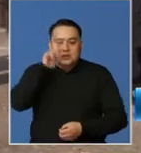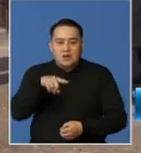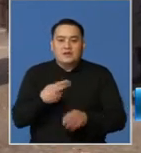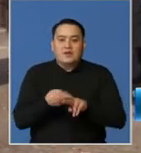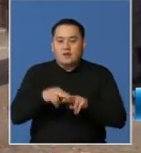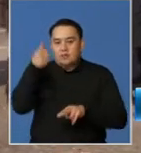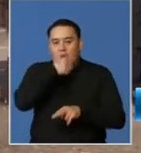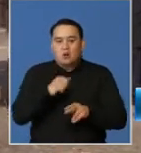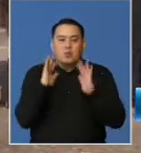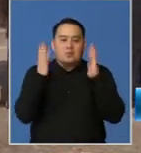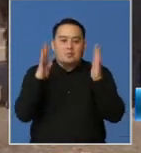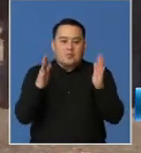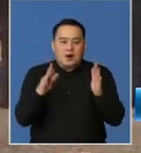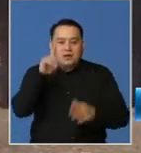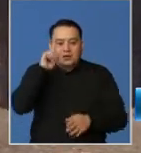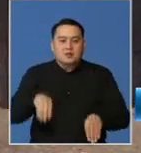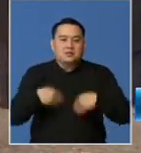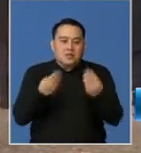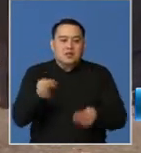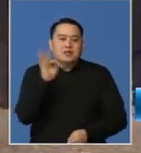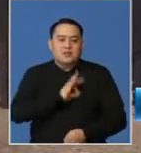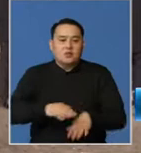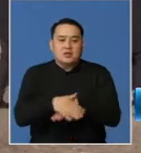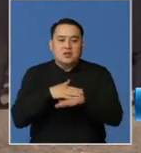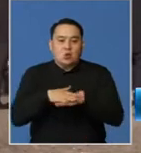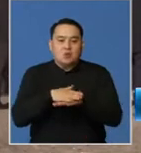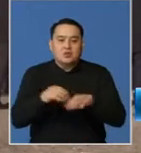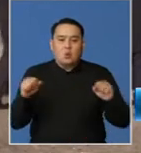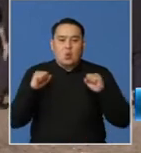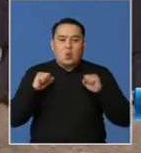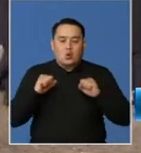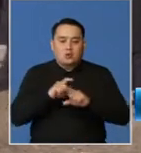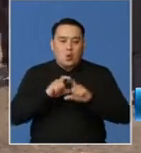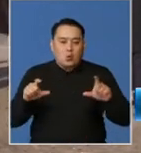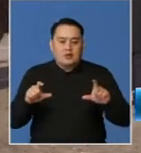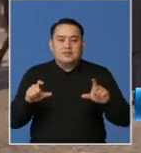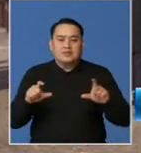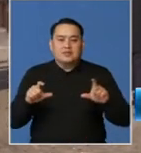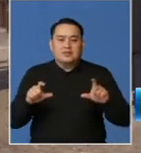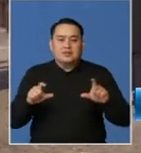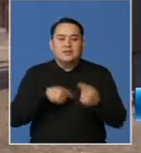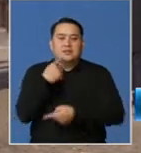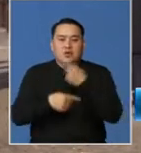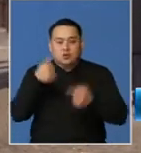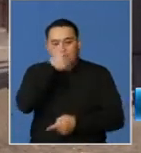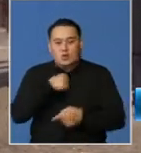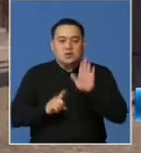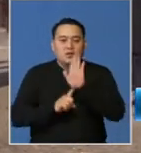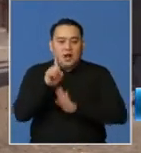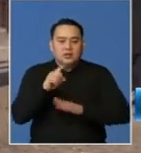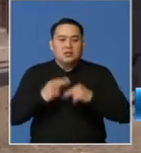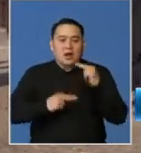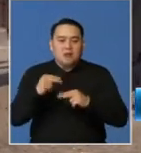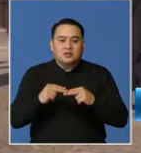году парк сдали к 20-летию Астаны. Это спорткомплекс «Тарлан», На следующий год мы уже начнем строительство